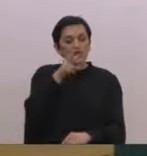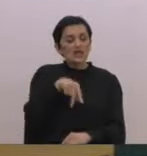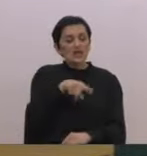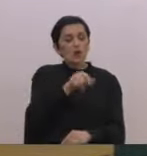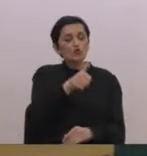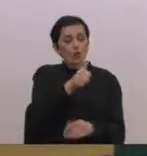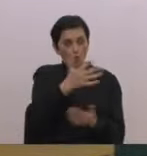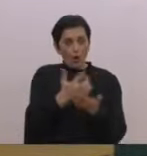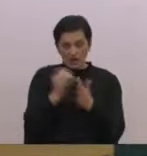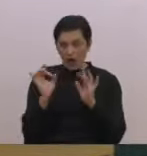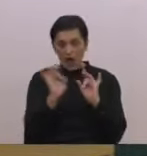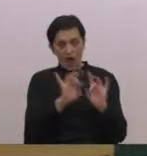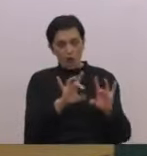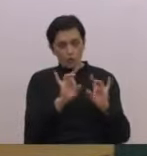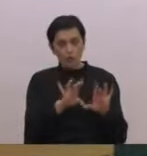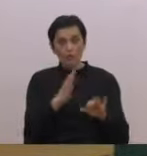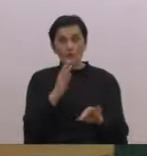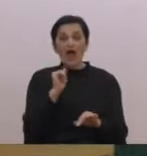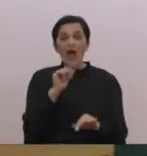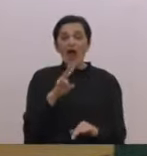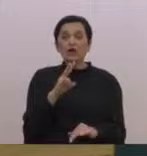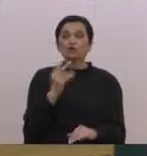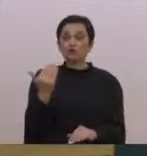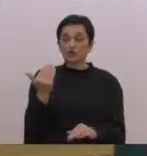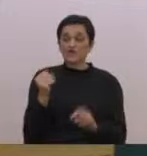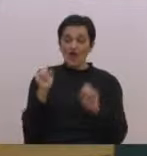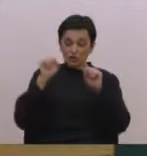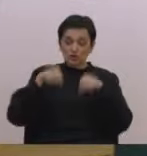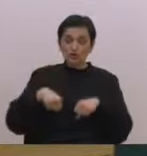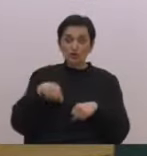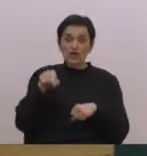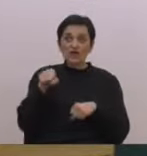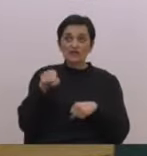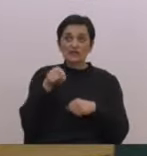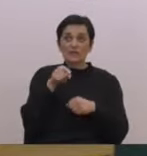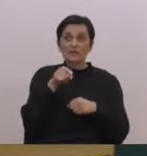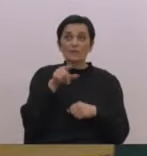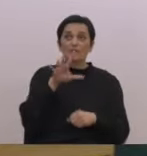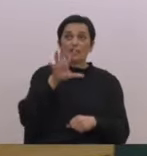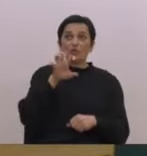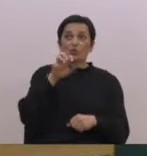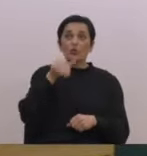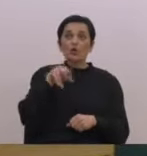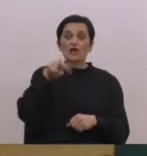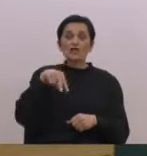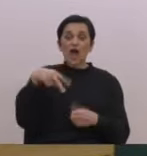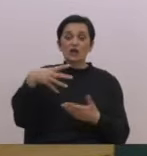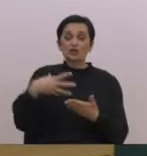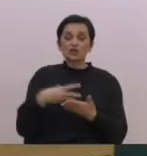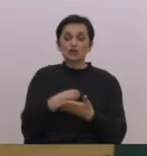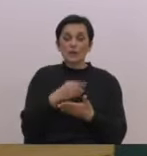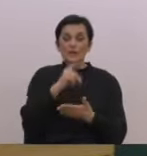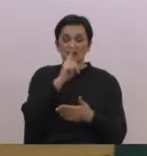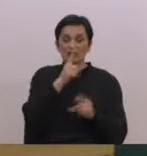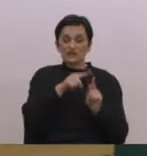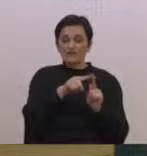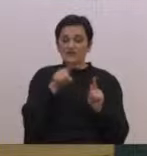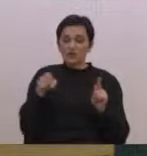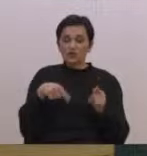ksenit. An rogor muhtarot, tu e n ședzeli tesrom, nahevar milioane laram de șemusavaliak, tu e tu emde.